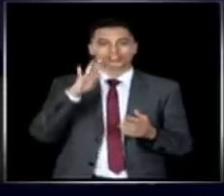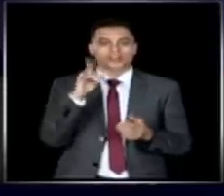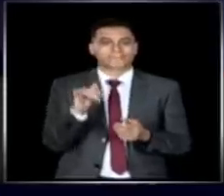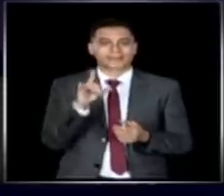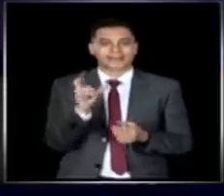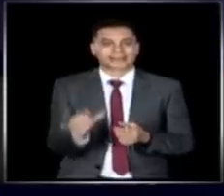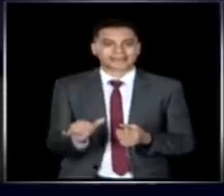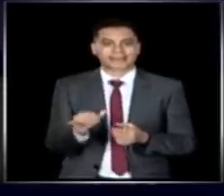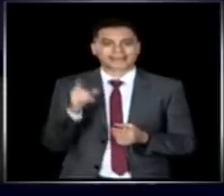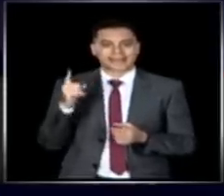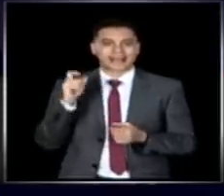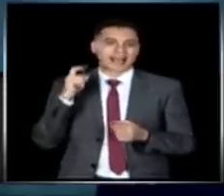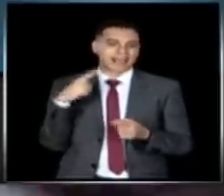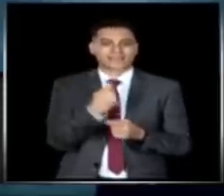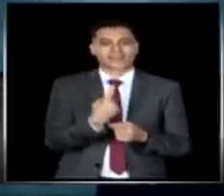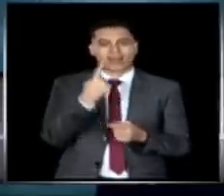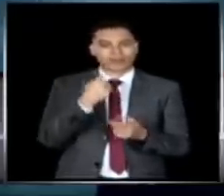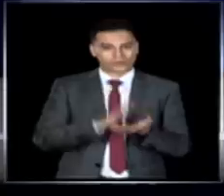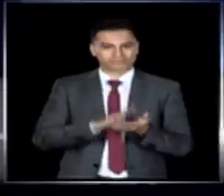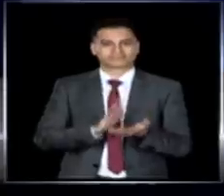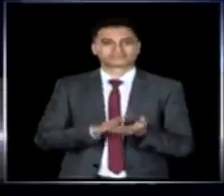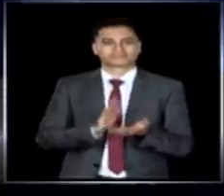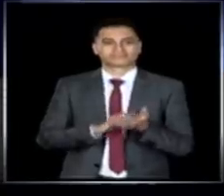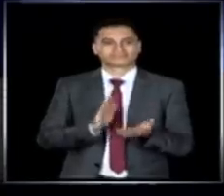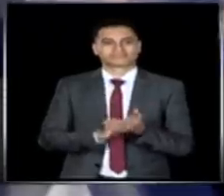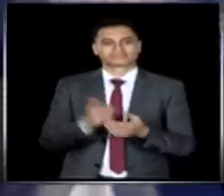الشربيني الهدف الأول.